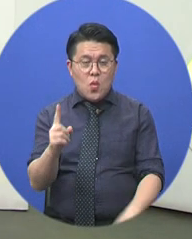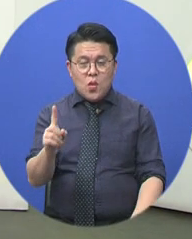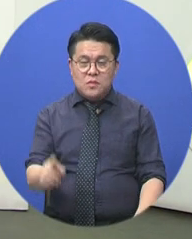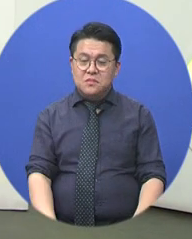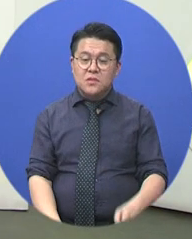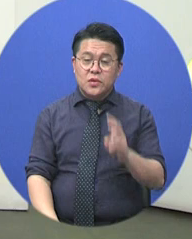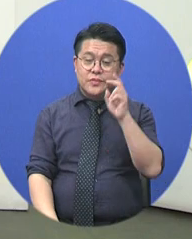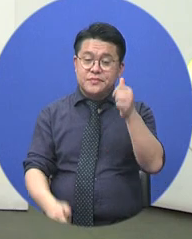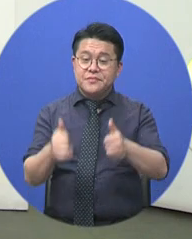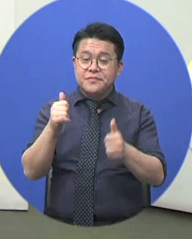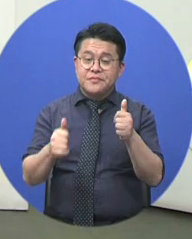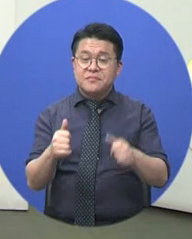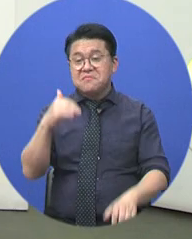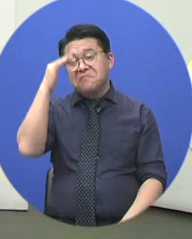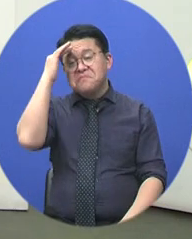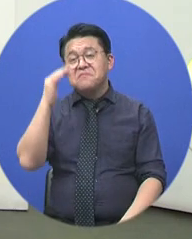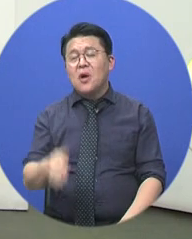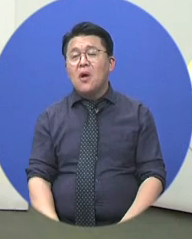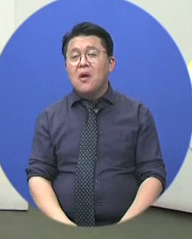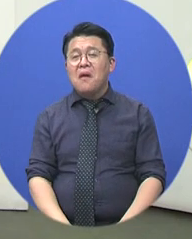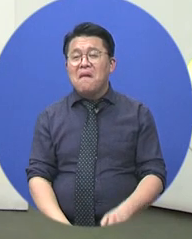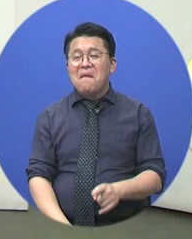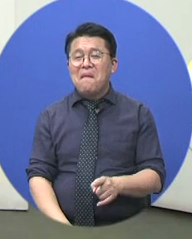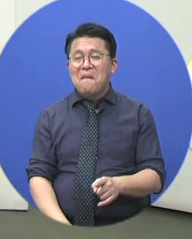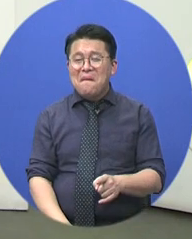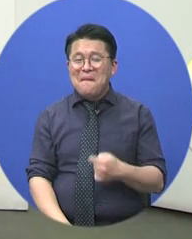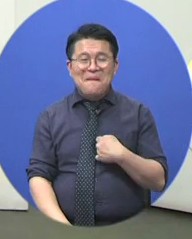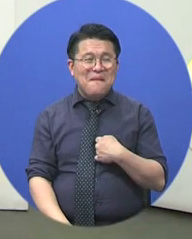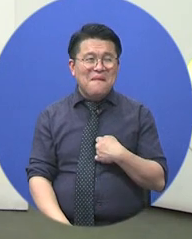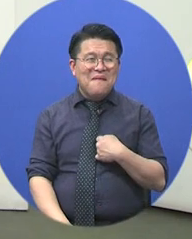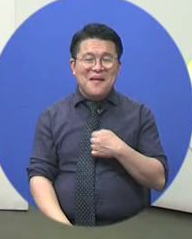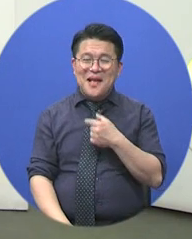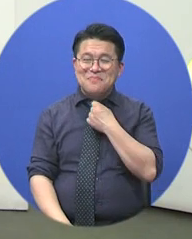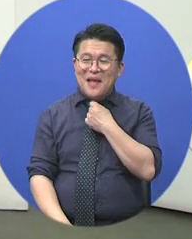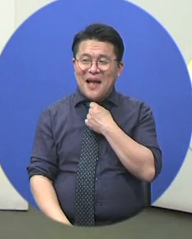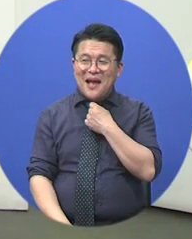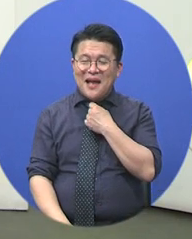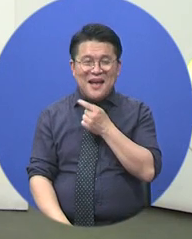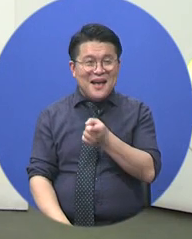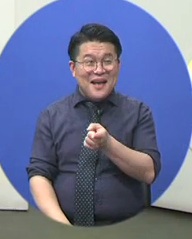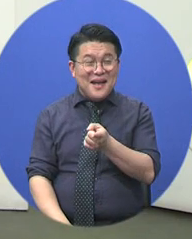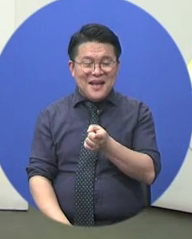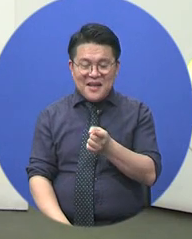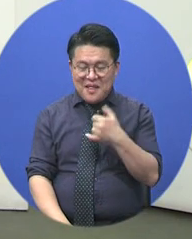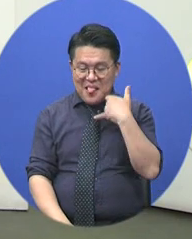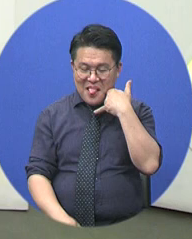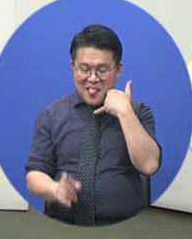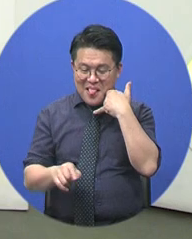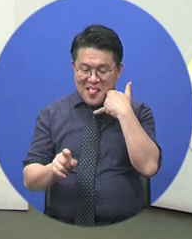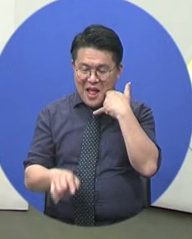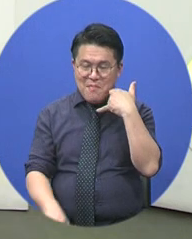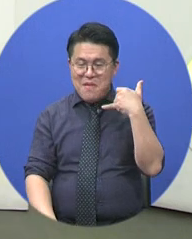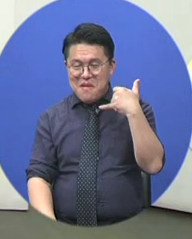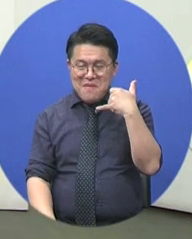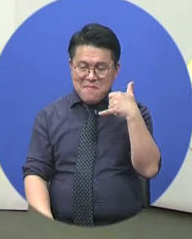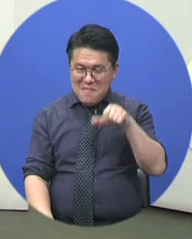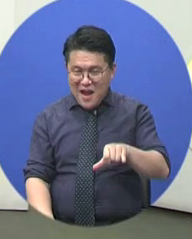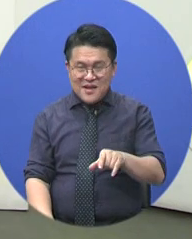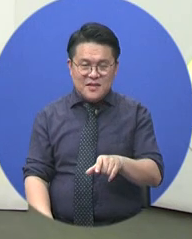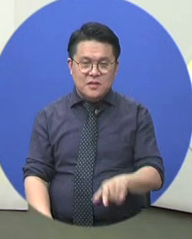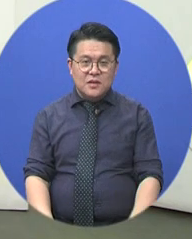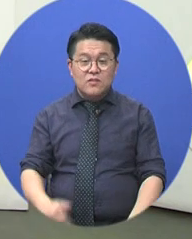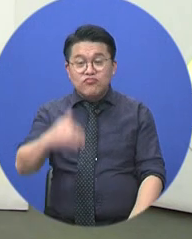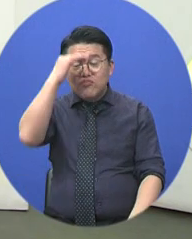아니, 노래 자랑 그 구경하다 보니까 한번 생각이 나더라고요. 아, 그래서 신청했죠. 구경은